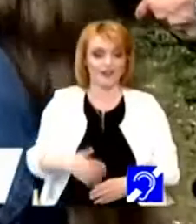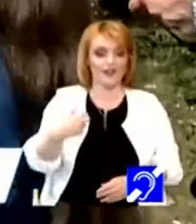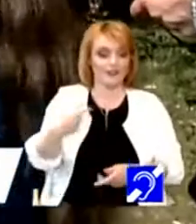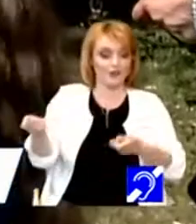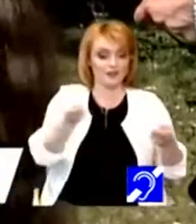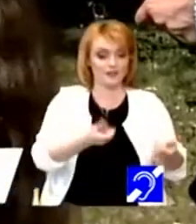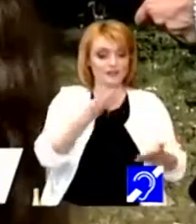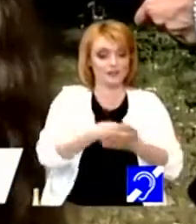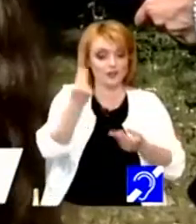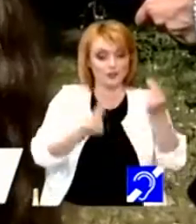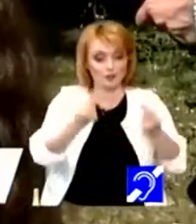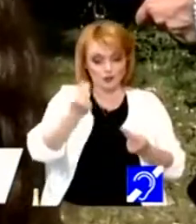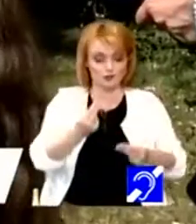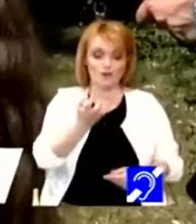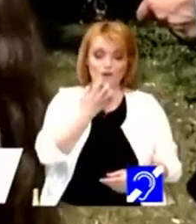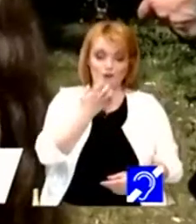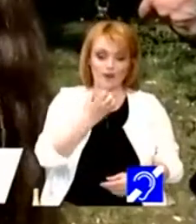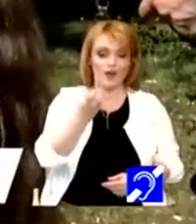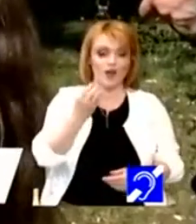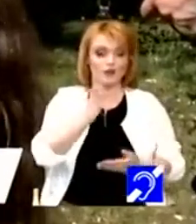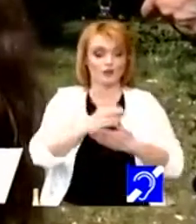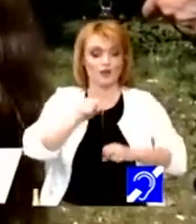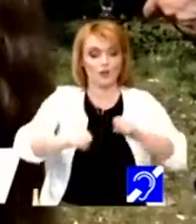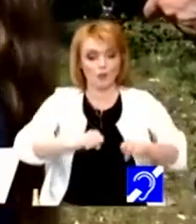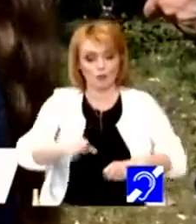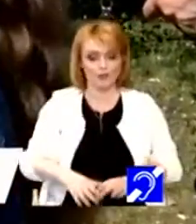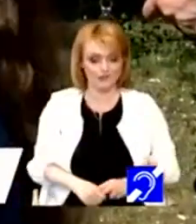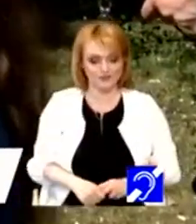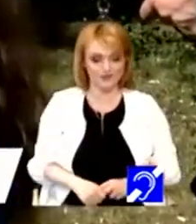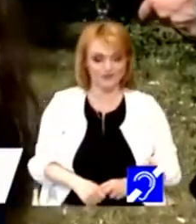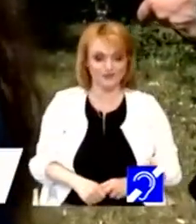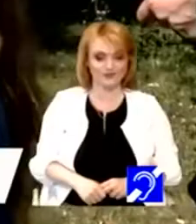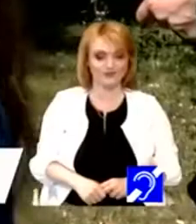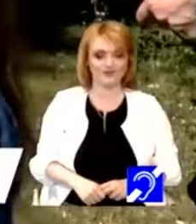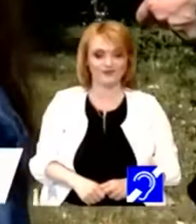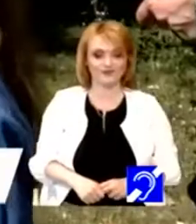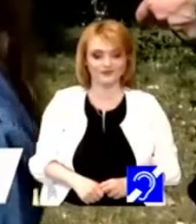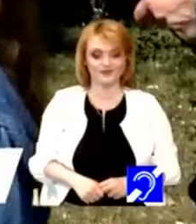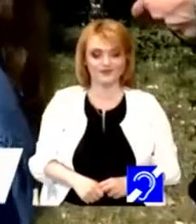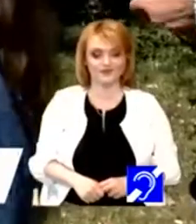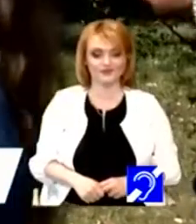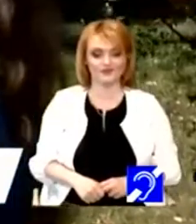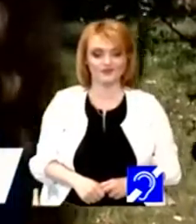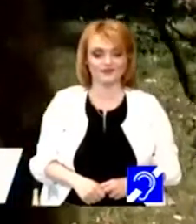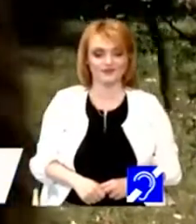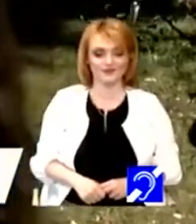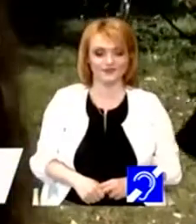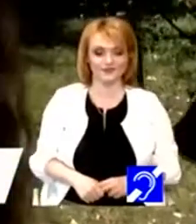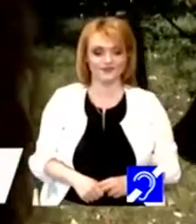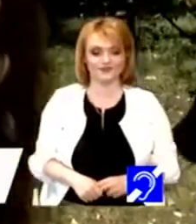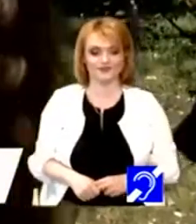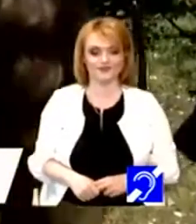mai adus un urs. Am mai adus și un urs